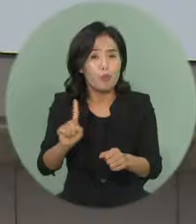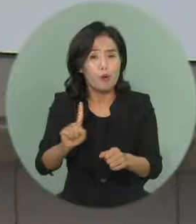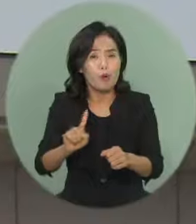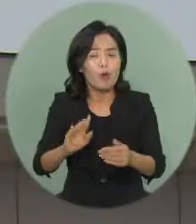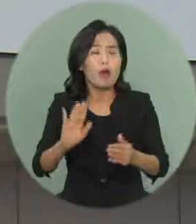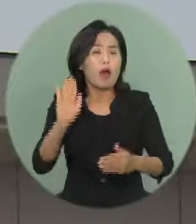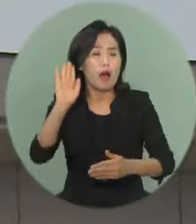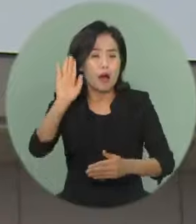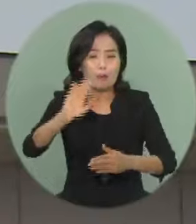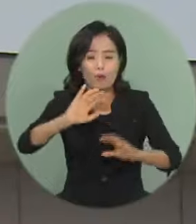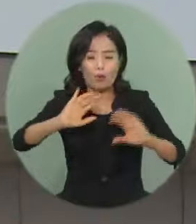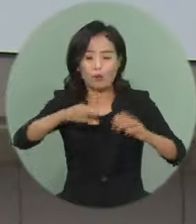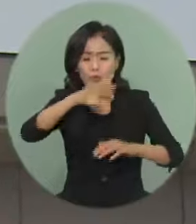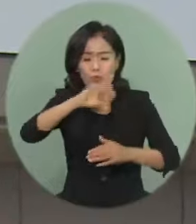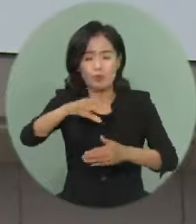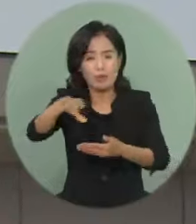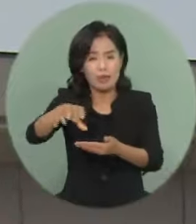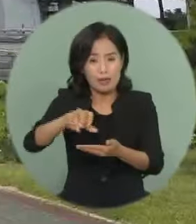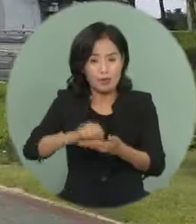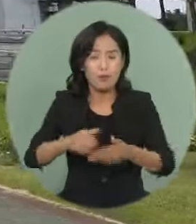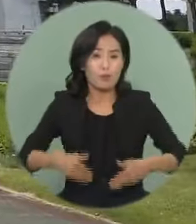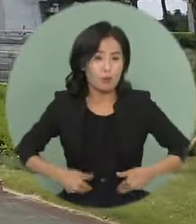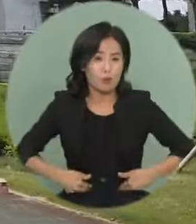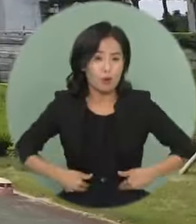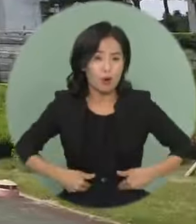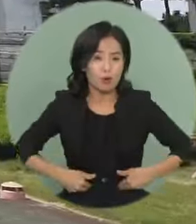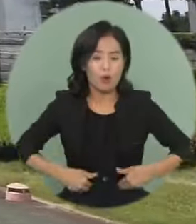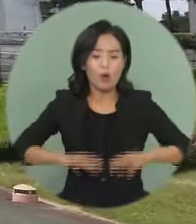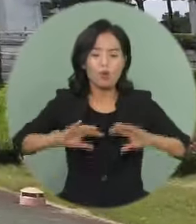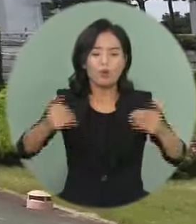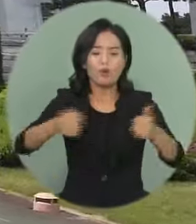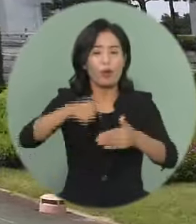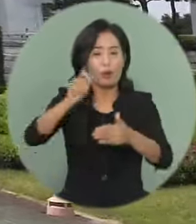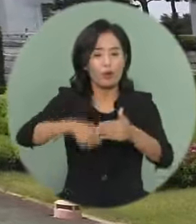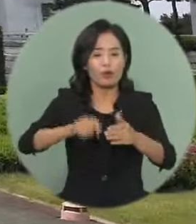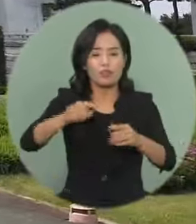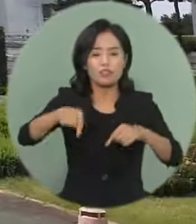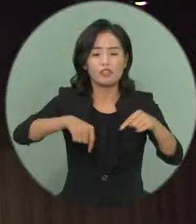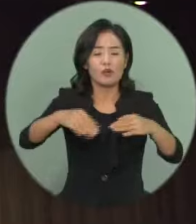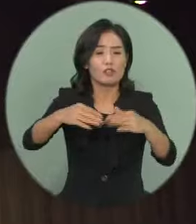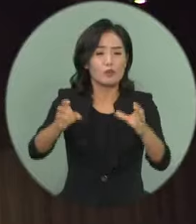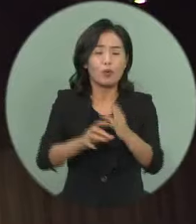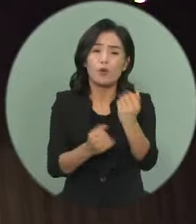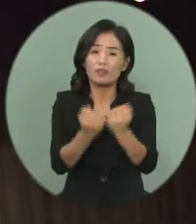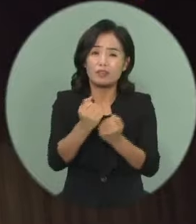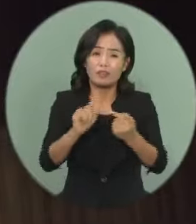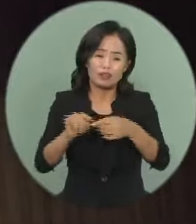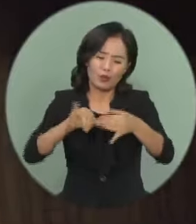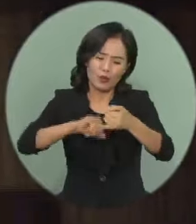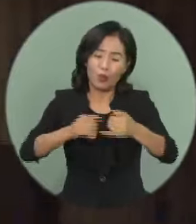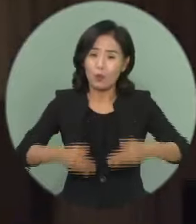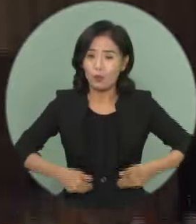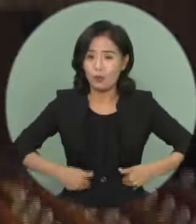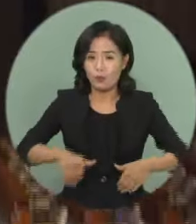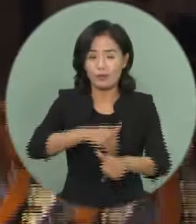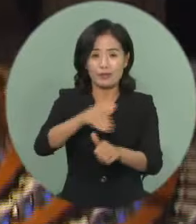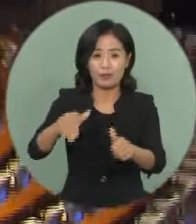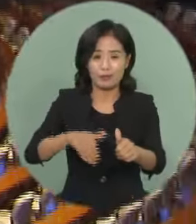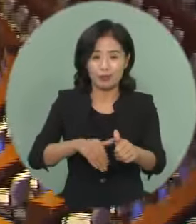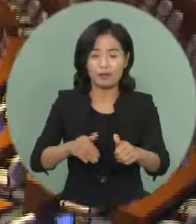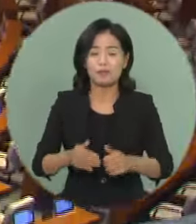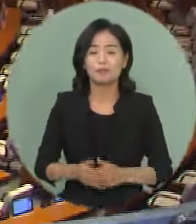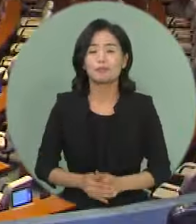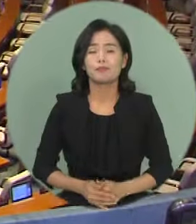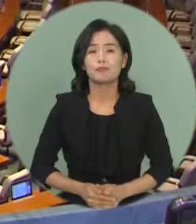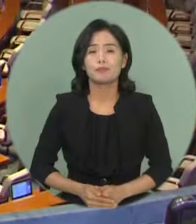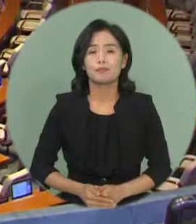국비 증액 노력과 함께 개정 법안의 국회 통과를 위한 정치권 설득 등이 장기적인 과제로 남게 됐습니다